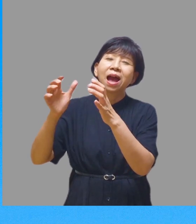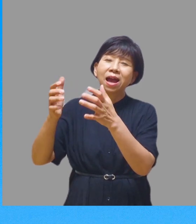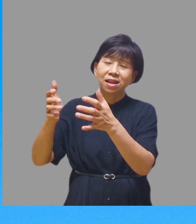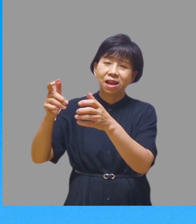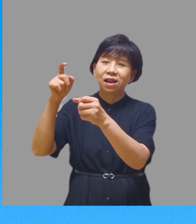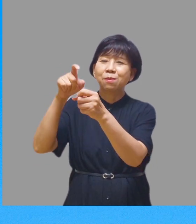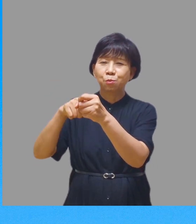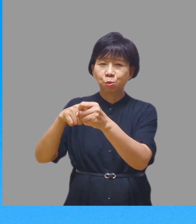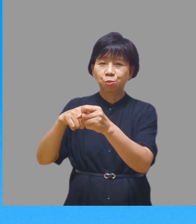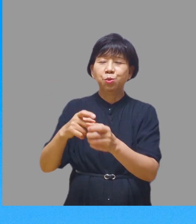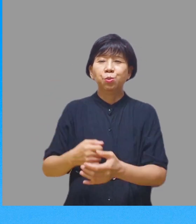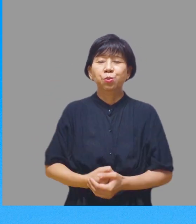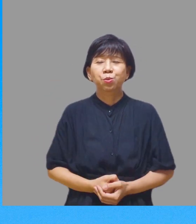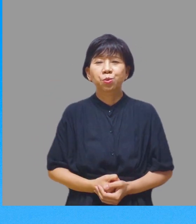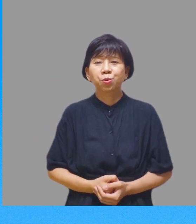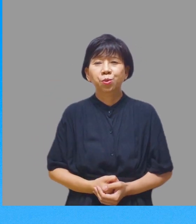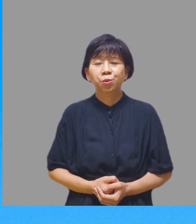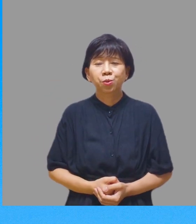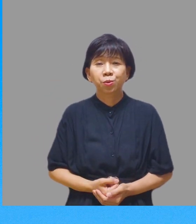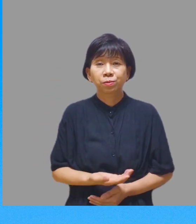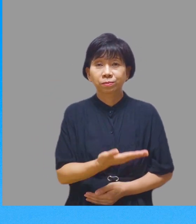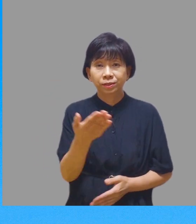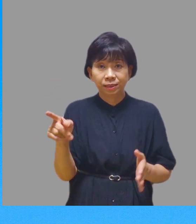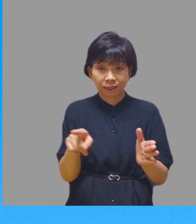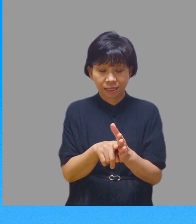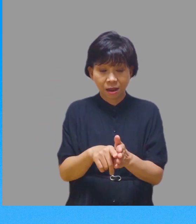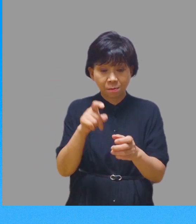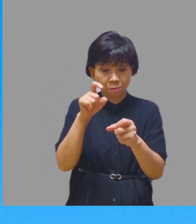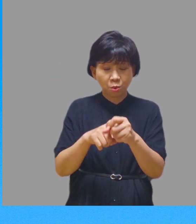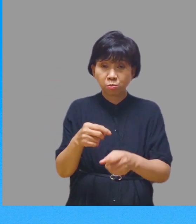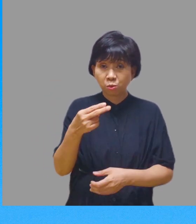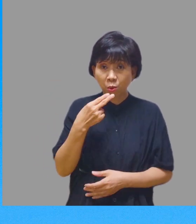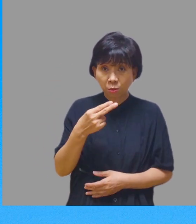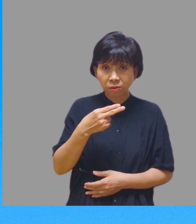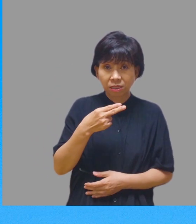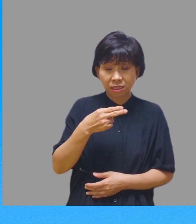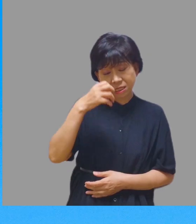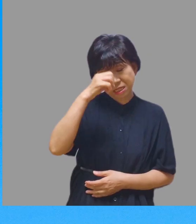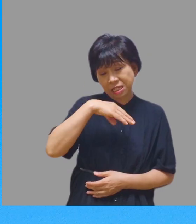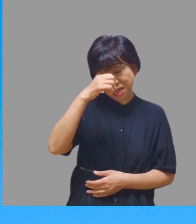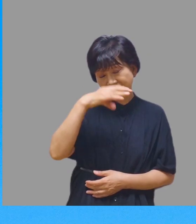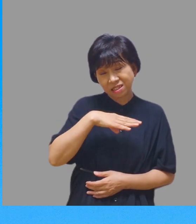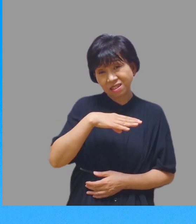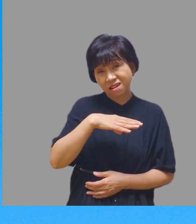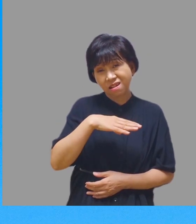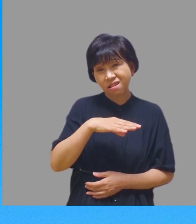줄 믿습니다. 성도 여러분, 신앙은 목표 없이 달려가는 것이 아닙니다.